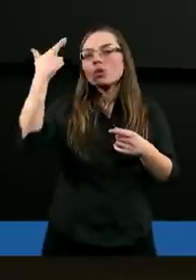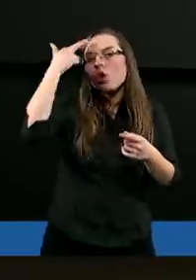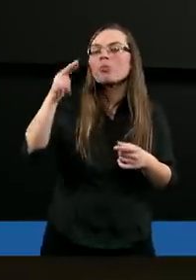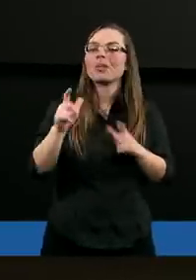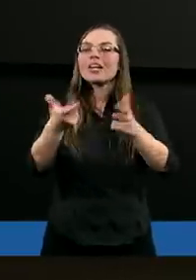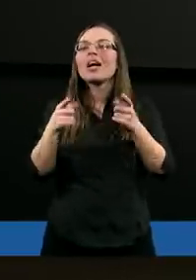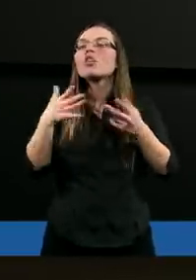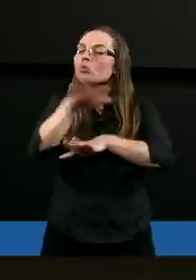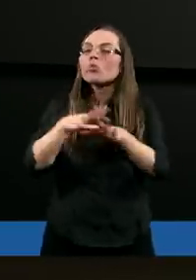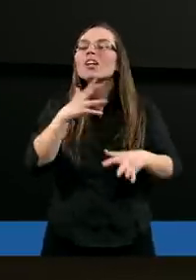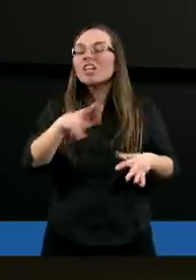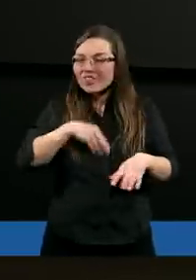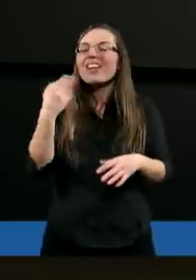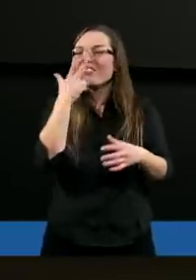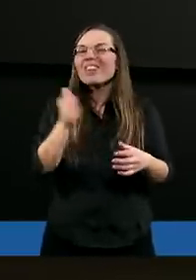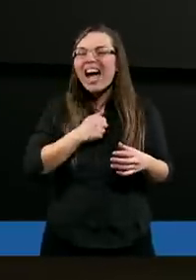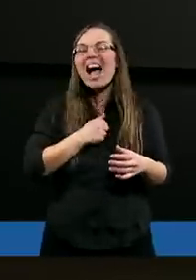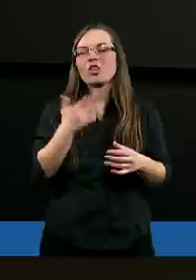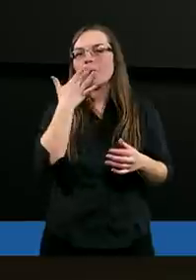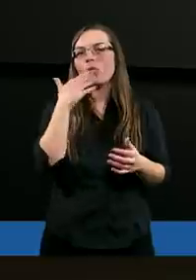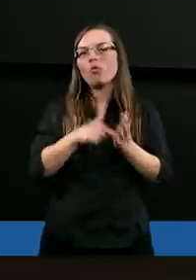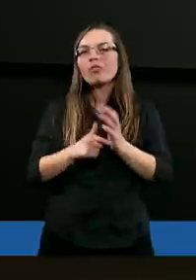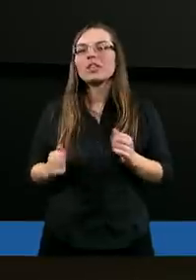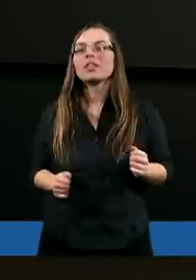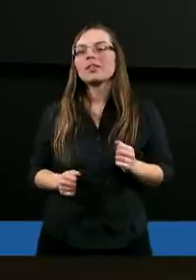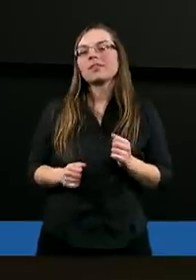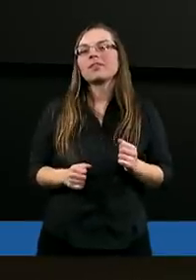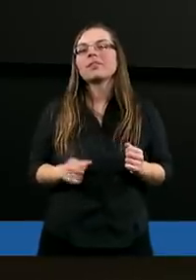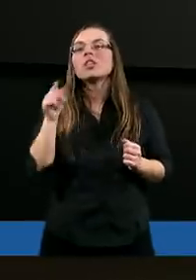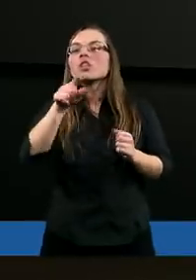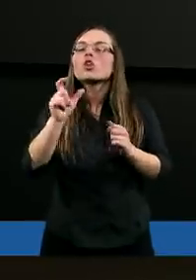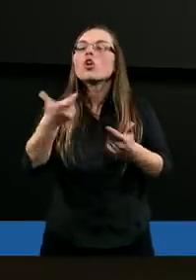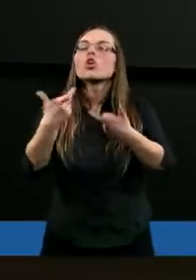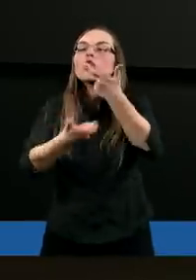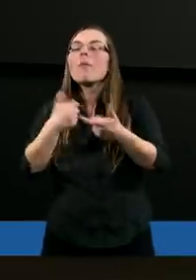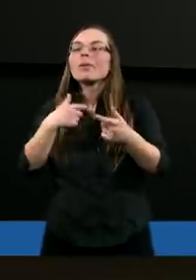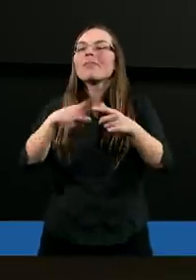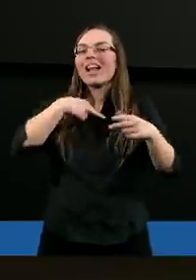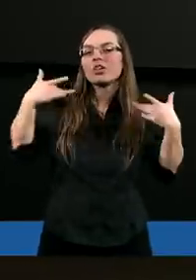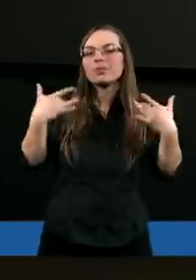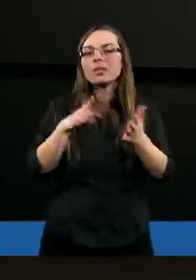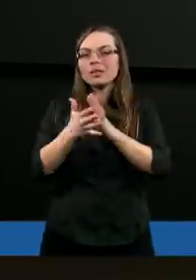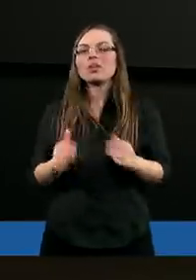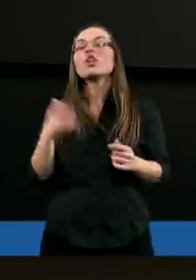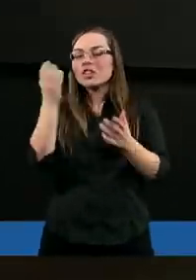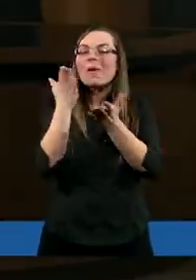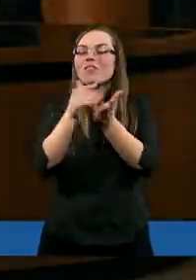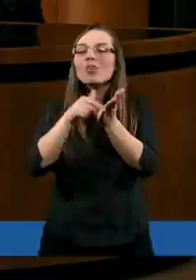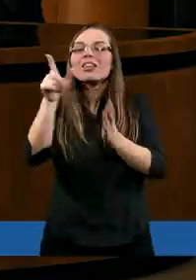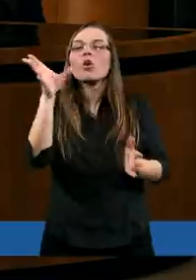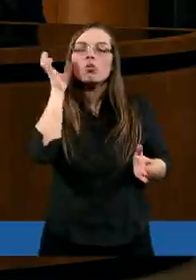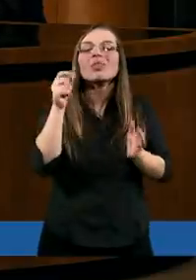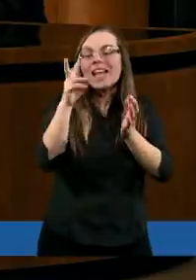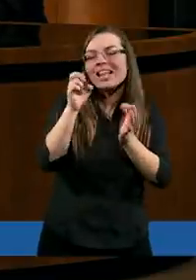Święty bardzo wyraźnie przemawia i daje znać, że taka jest jego wola, nie inna. Mhm. Tylko trzeba słuchać. Dokładnie,